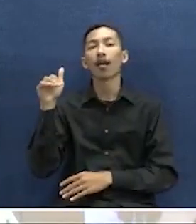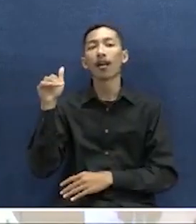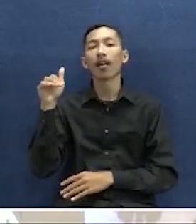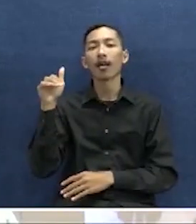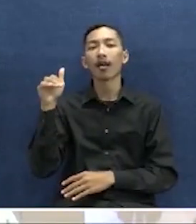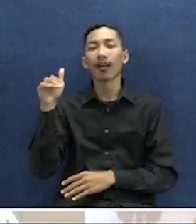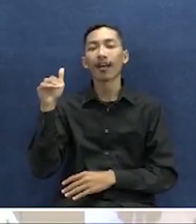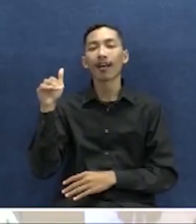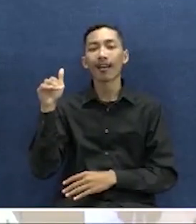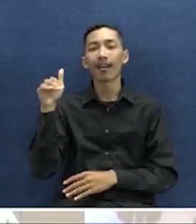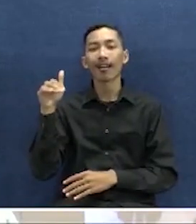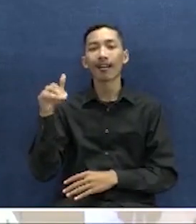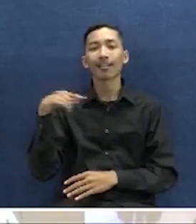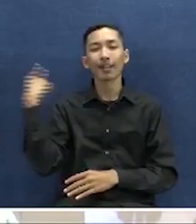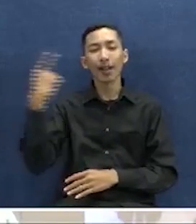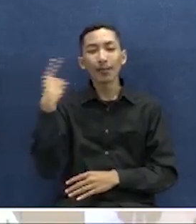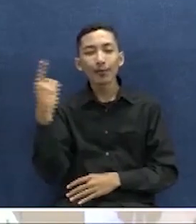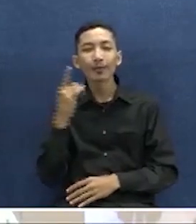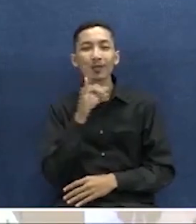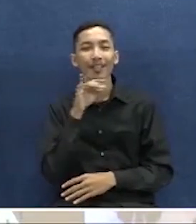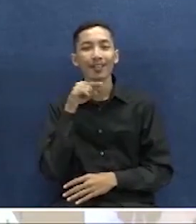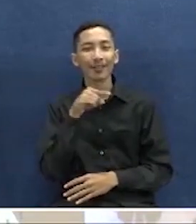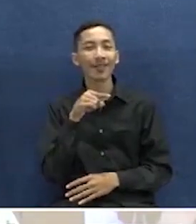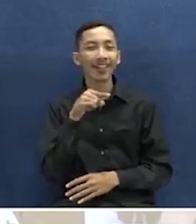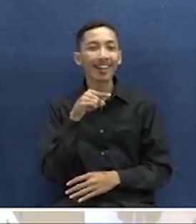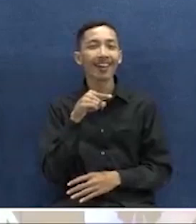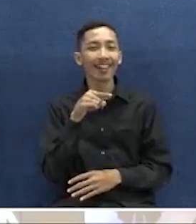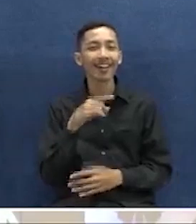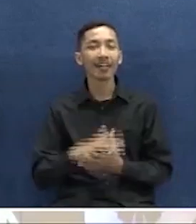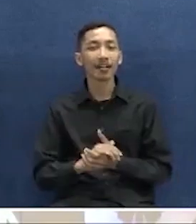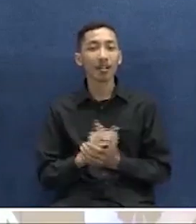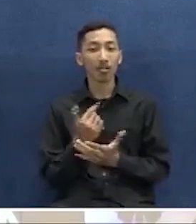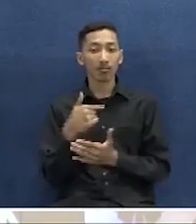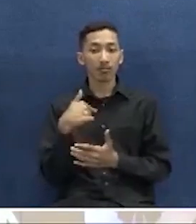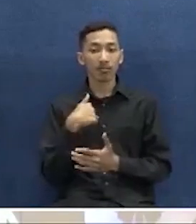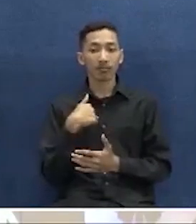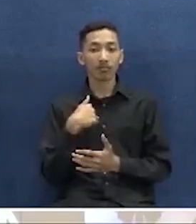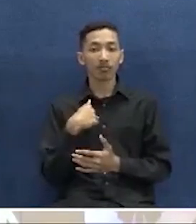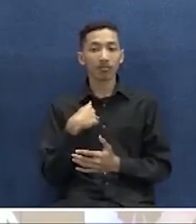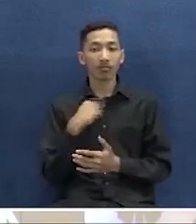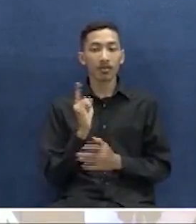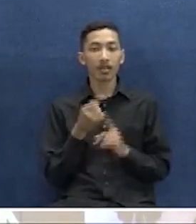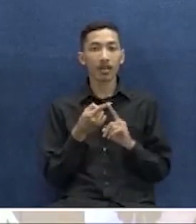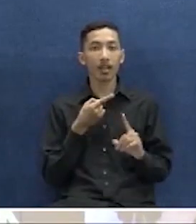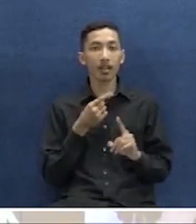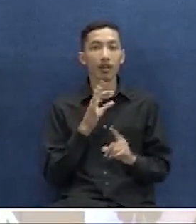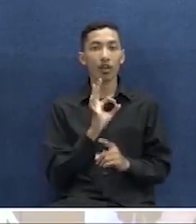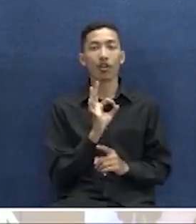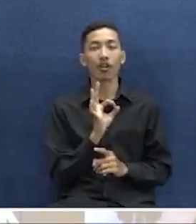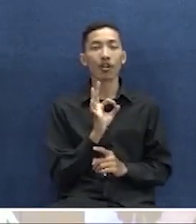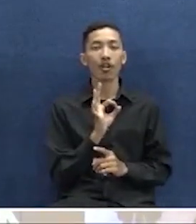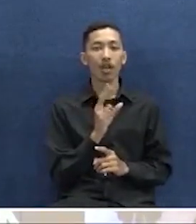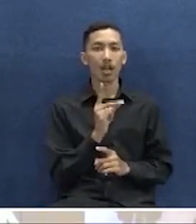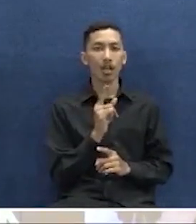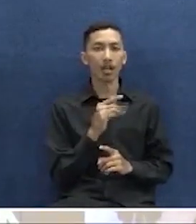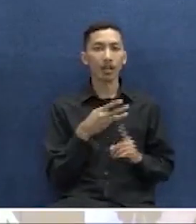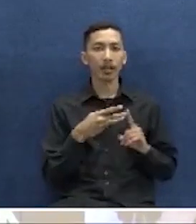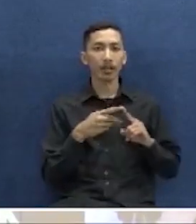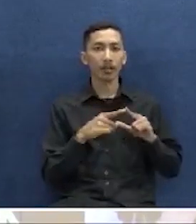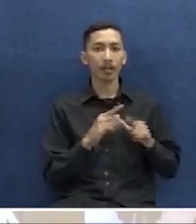dilakukan belum tentu Iya nah ini yang benar-benar dilakukan jadi dari Enno saya enggak pakai riba bisa Enggak ini bisa